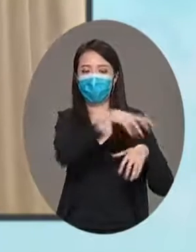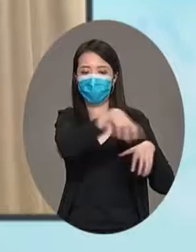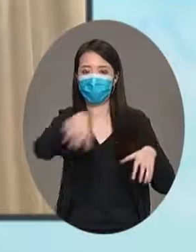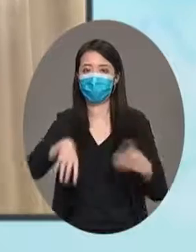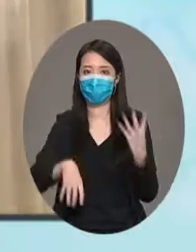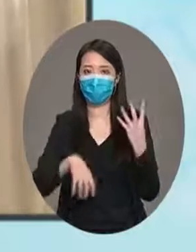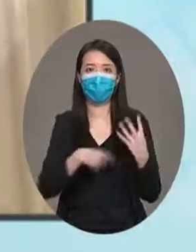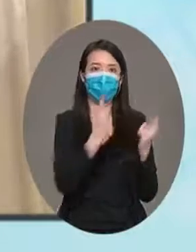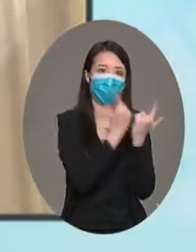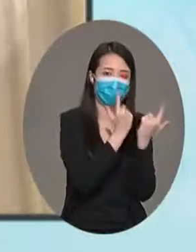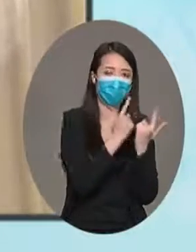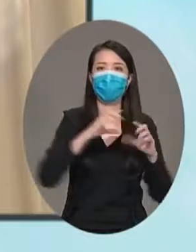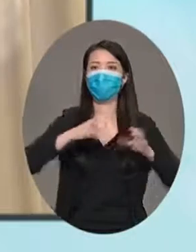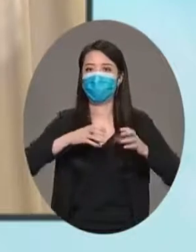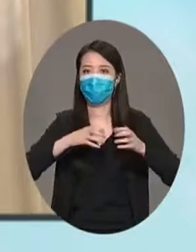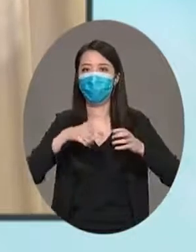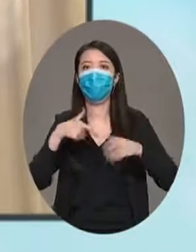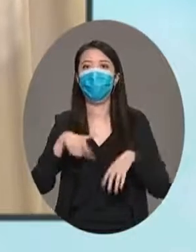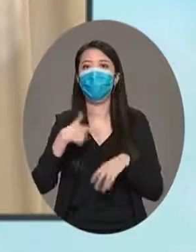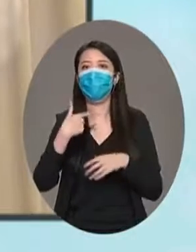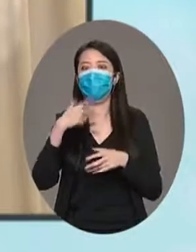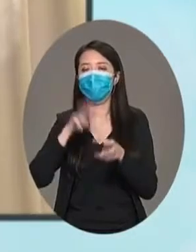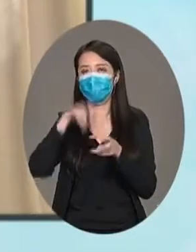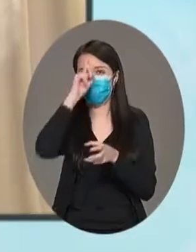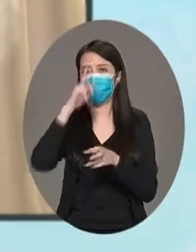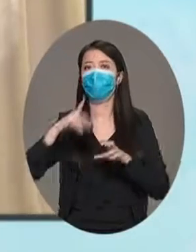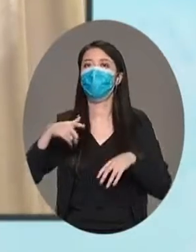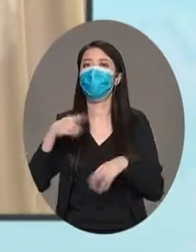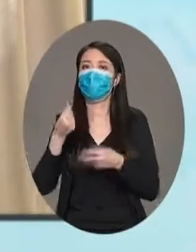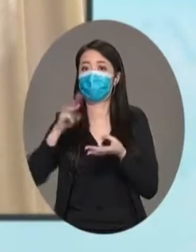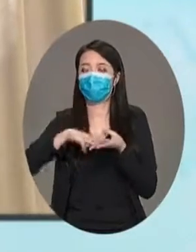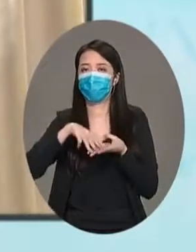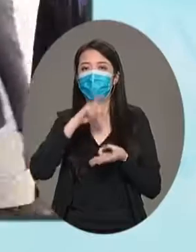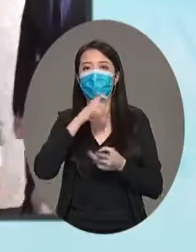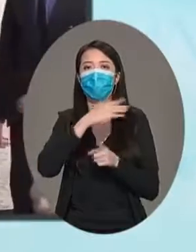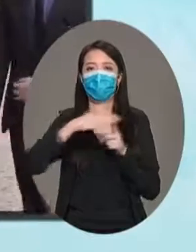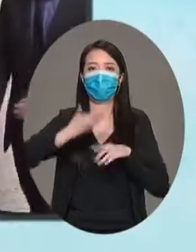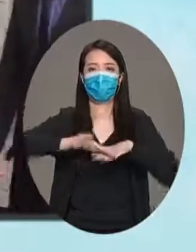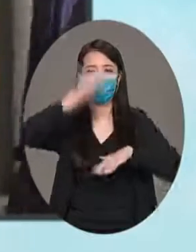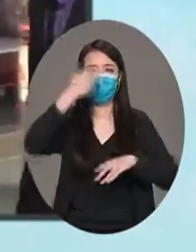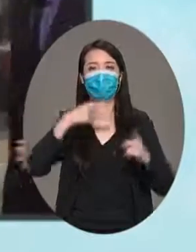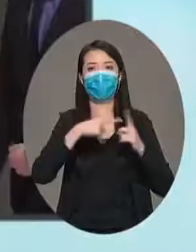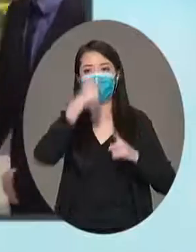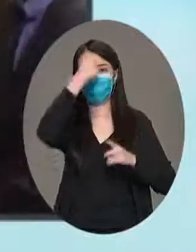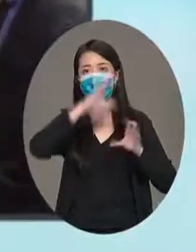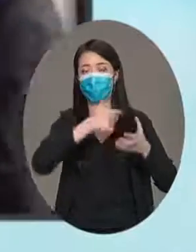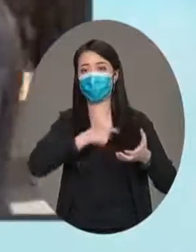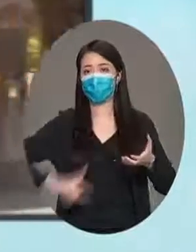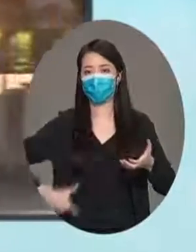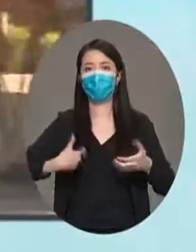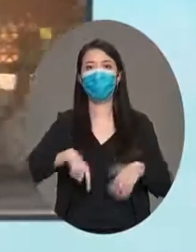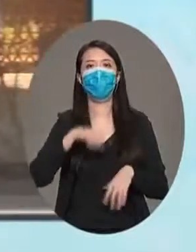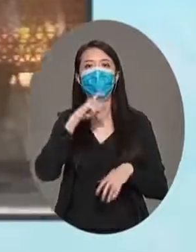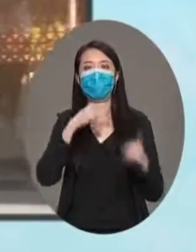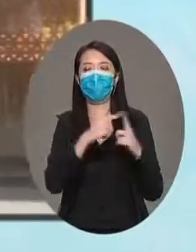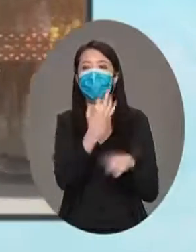會，包括北區、大埔、西貢和沙田的區議員，過半數是民主派。政府夜晚公布其中